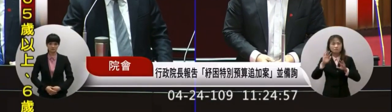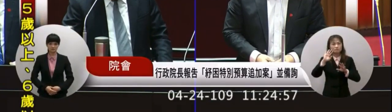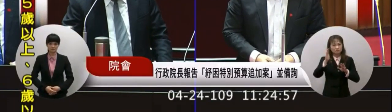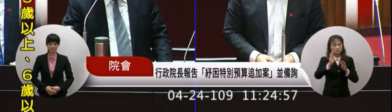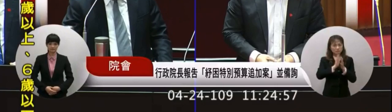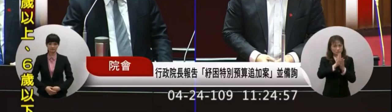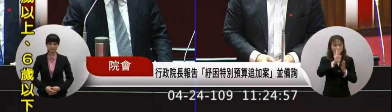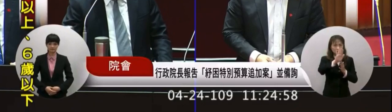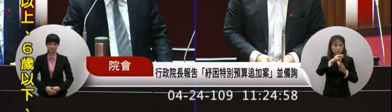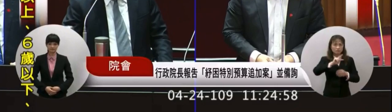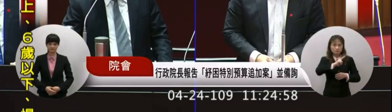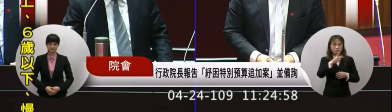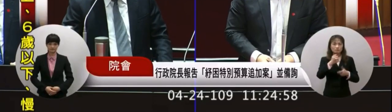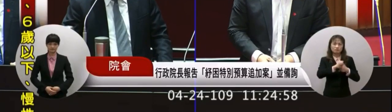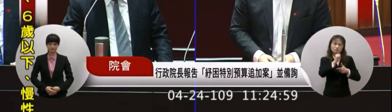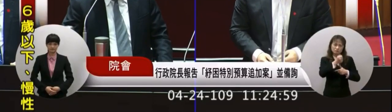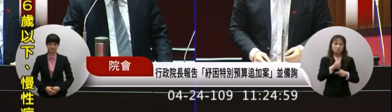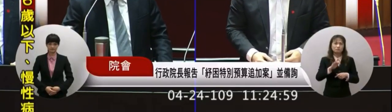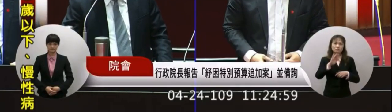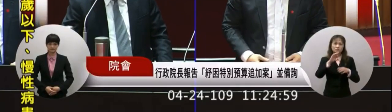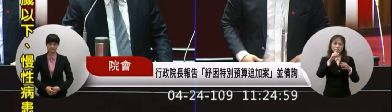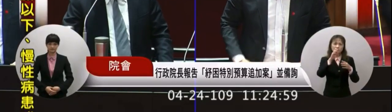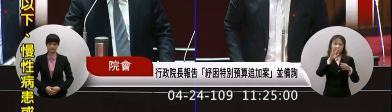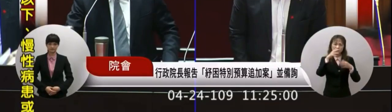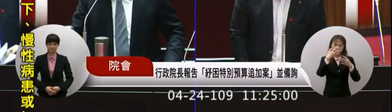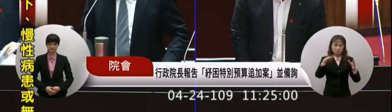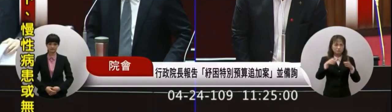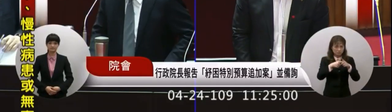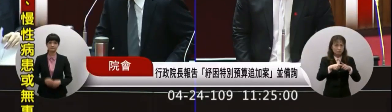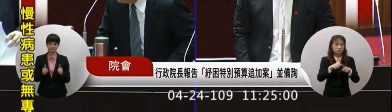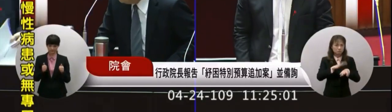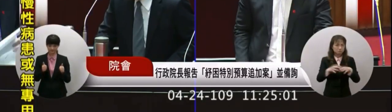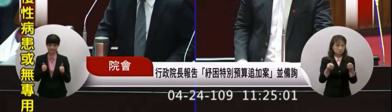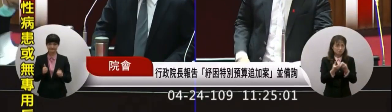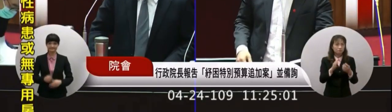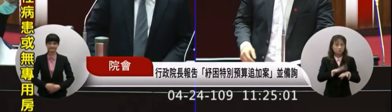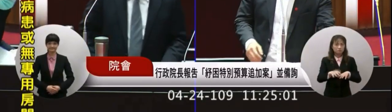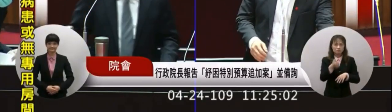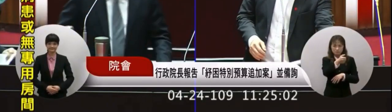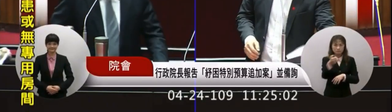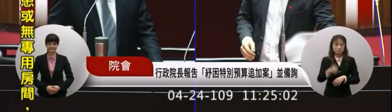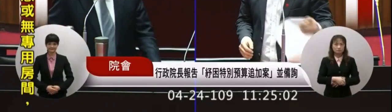那几万人应该走袂去。啊，这个部分较注意一下。拜托，感谢，谢谢，继续拍片。